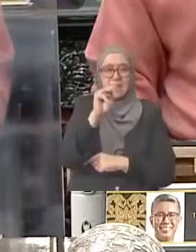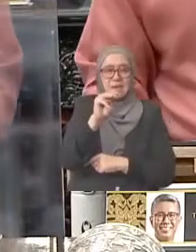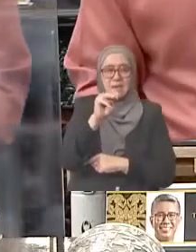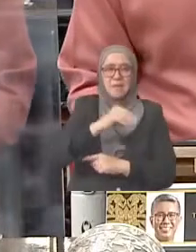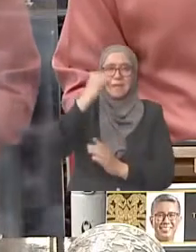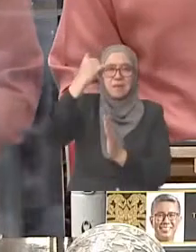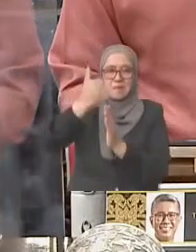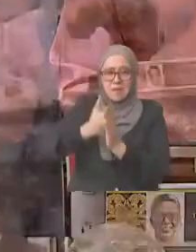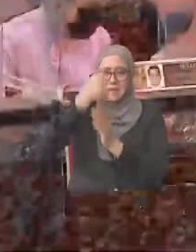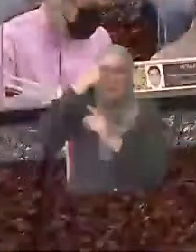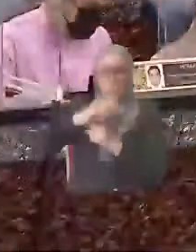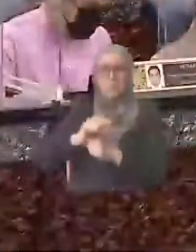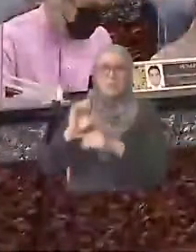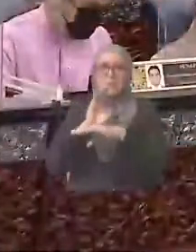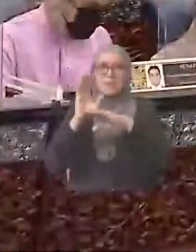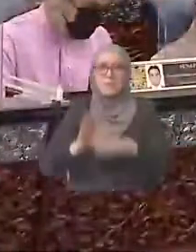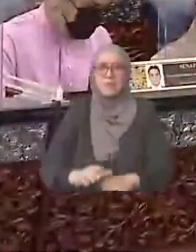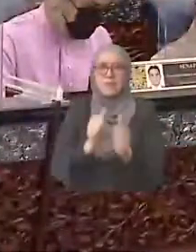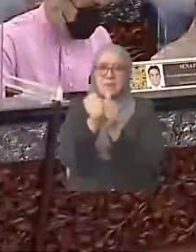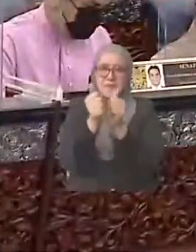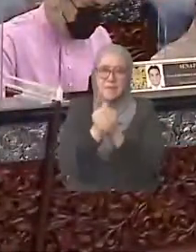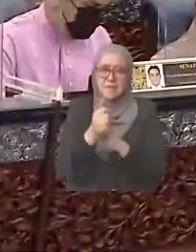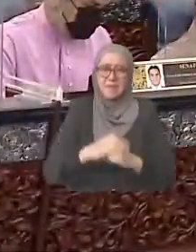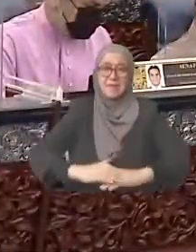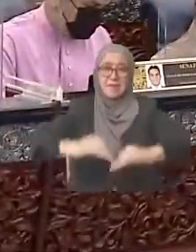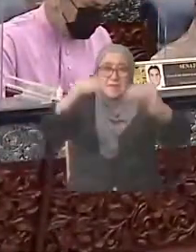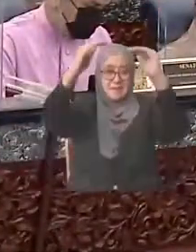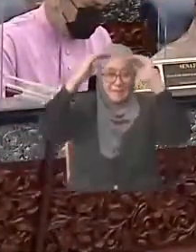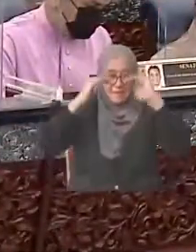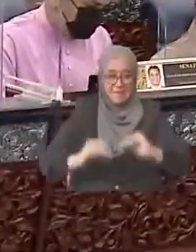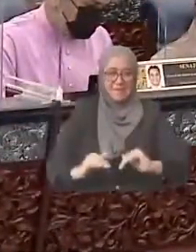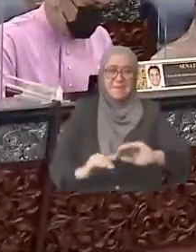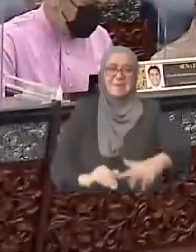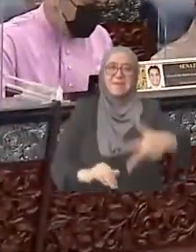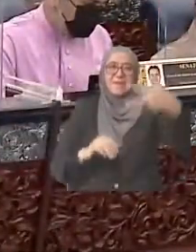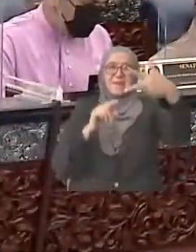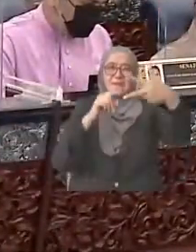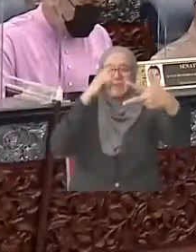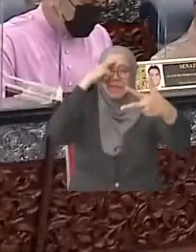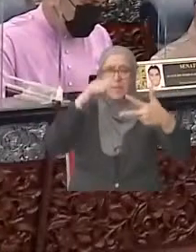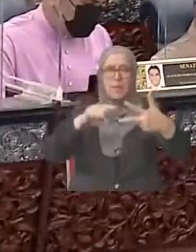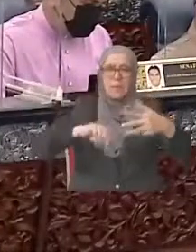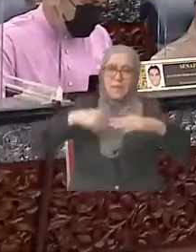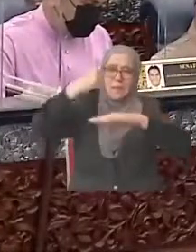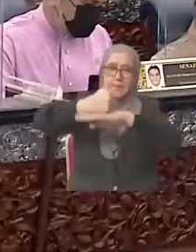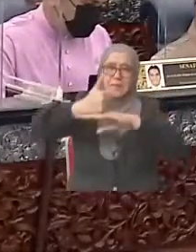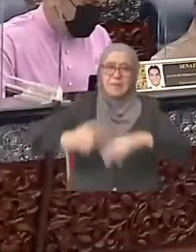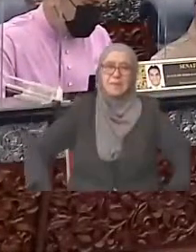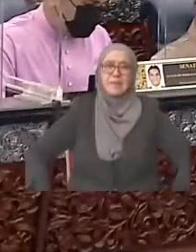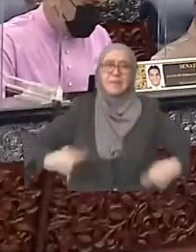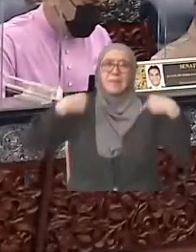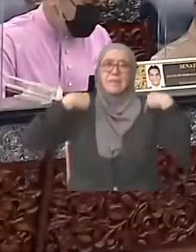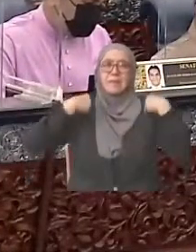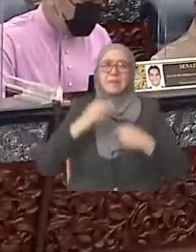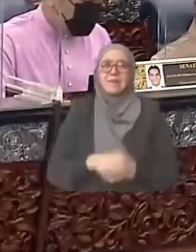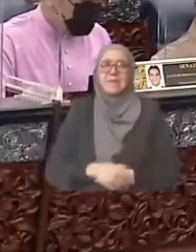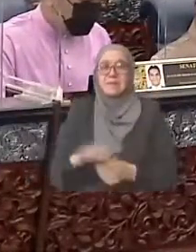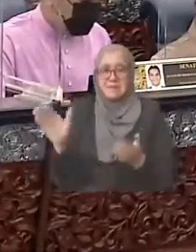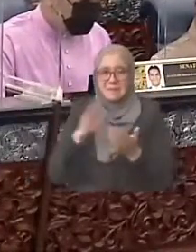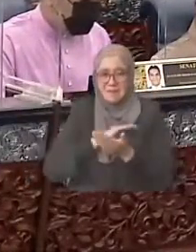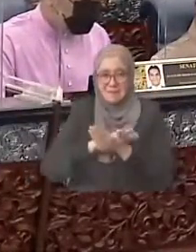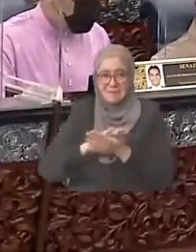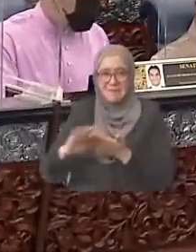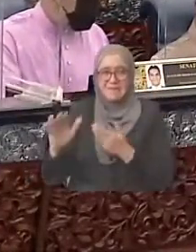sukanya F1Z ketiga jadi ketiga adalah untuk membina kehidupan yang kondusif